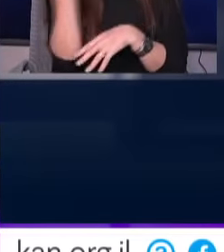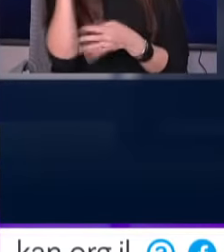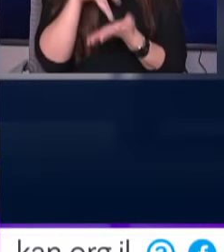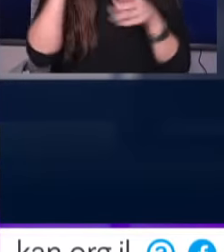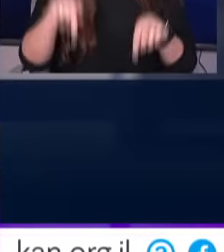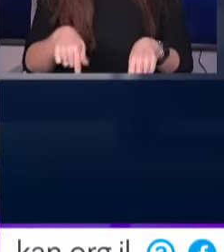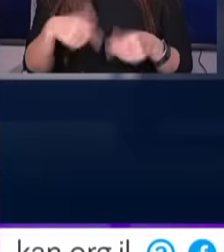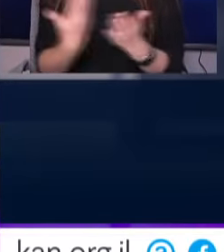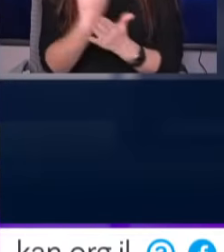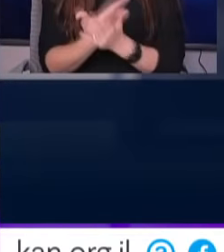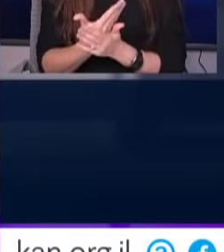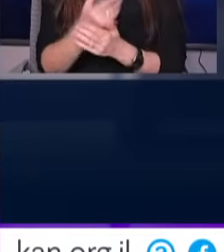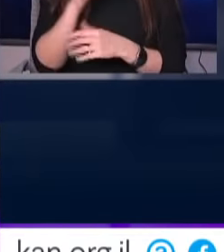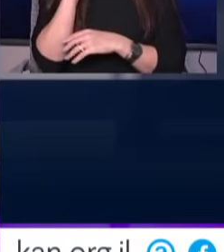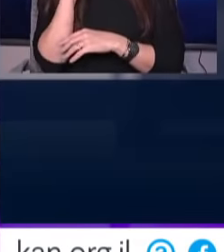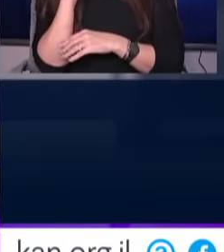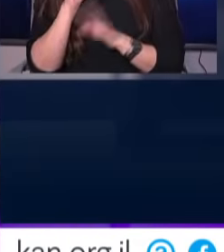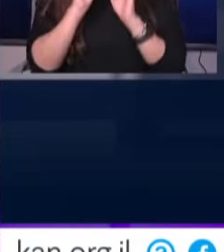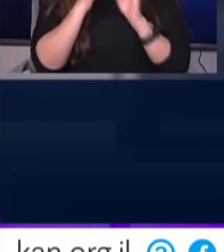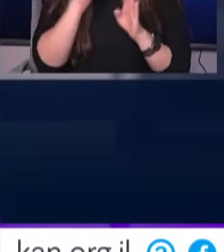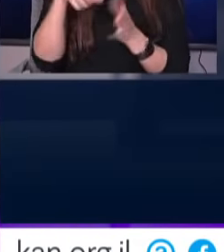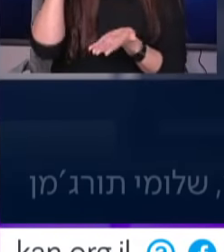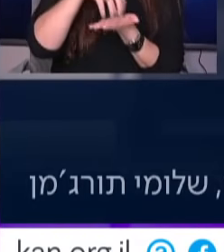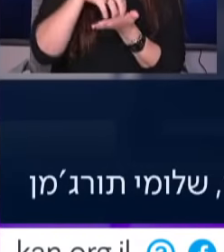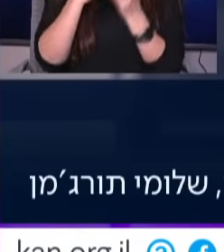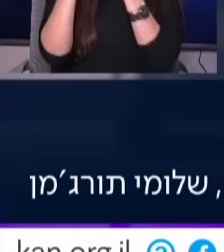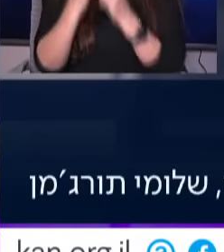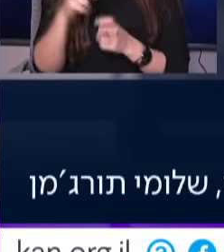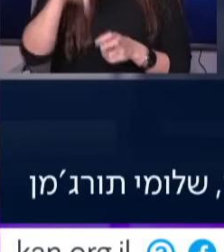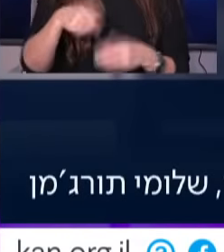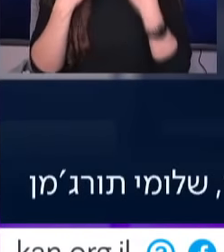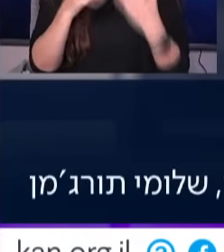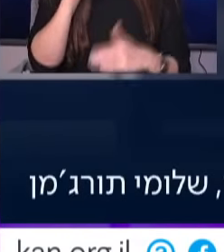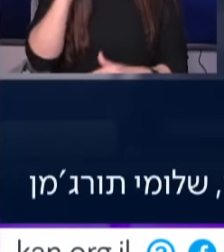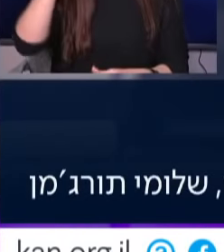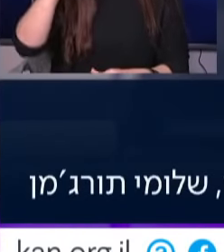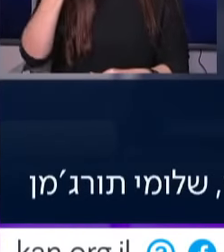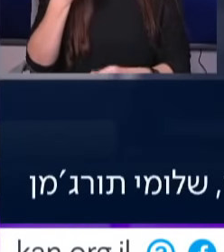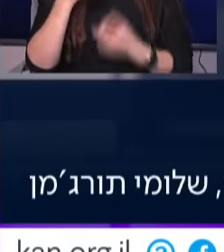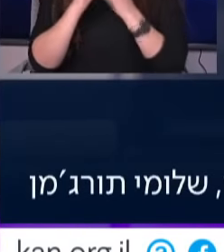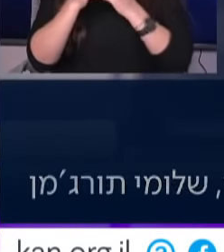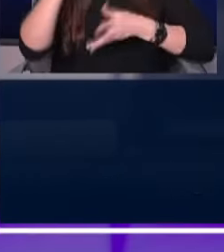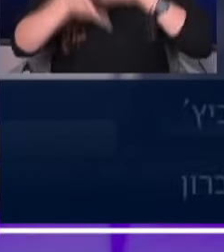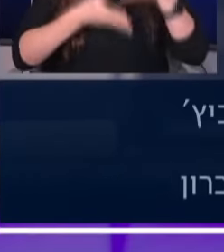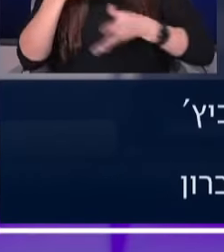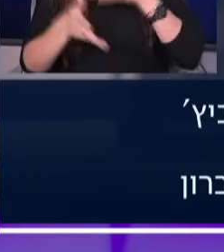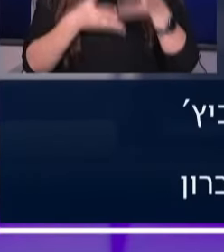חדשות, ביוטיוב, טוויטר, פייסבוק, גם באתר וביישומון של כאן. תודה לליאת מארברגנות שמתרגמת אותנו לשפת